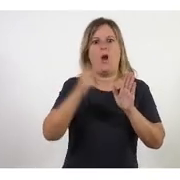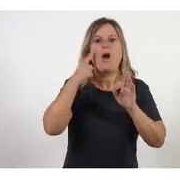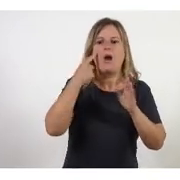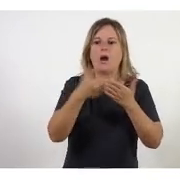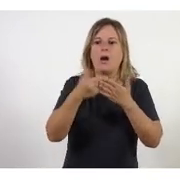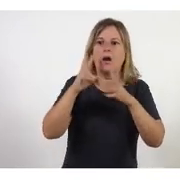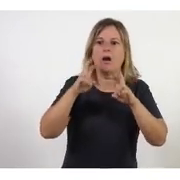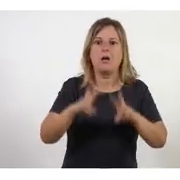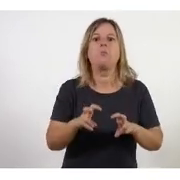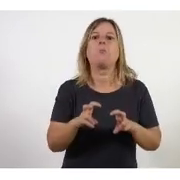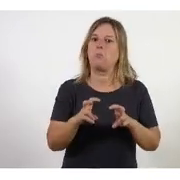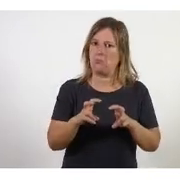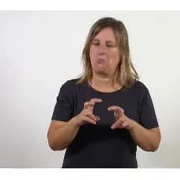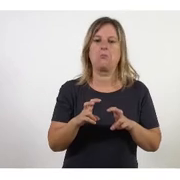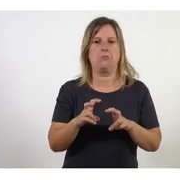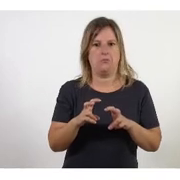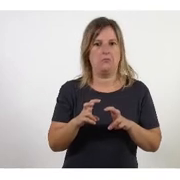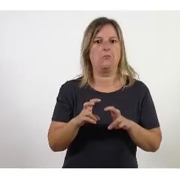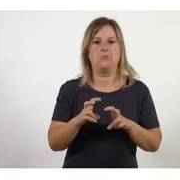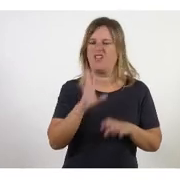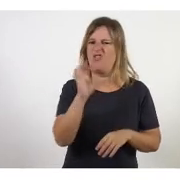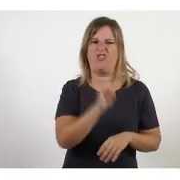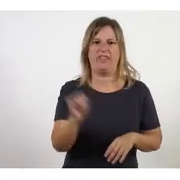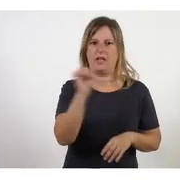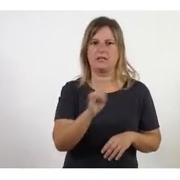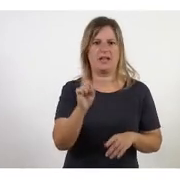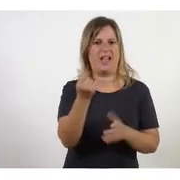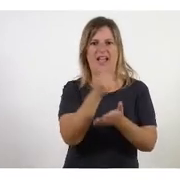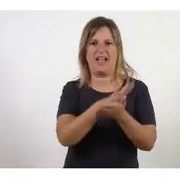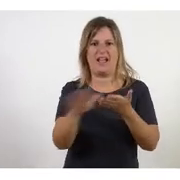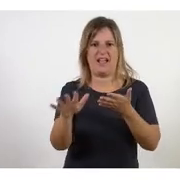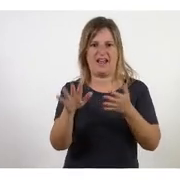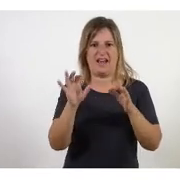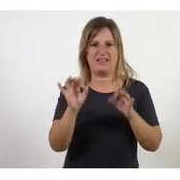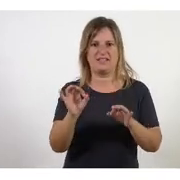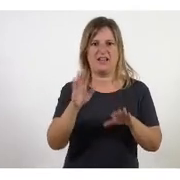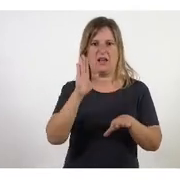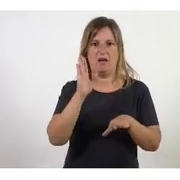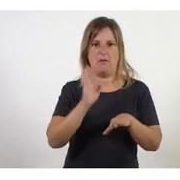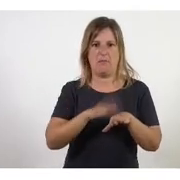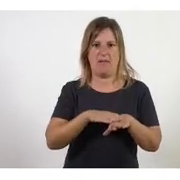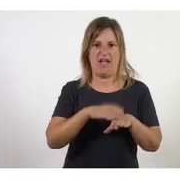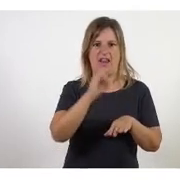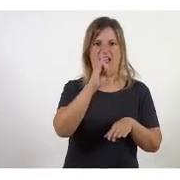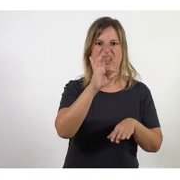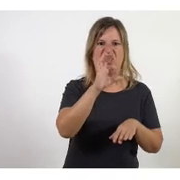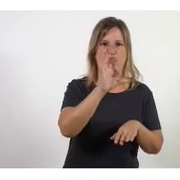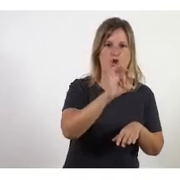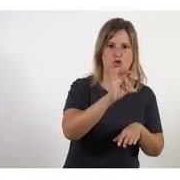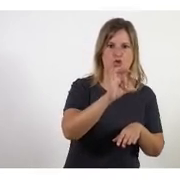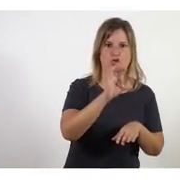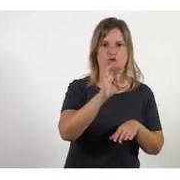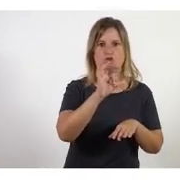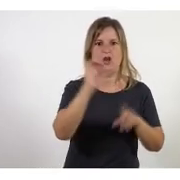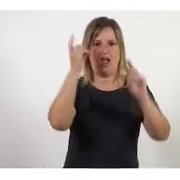de nou i la veritat és que a mi em sembla una app fantàstica. És gratis per iOS, per Apple i per Android. Pels que estigueu amb